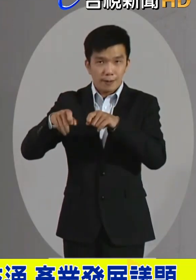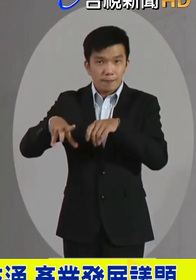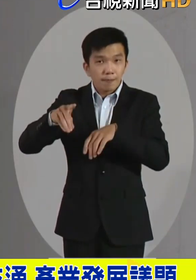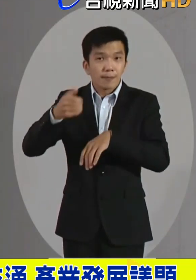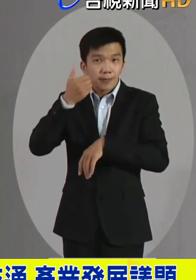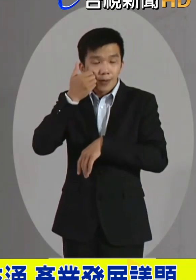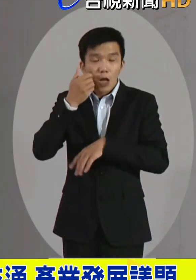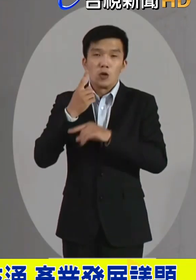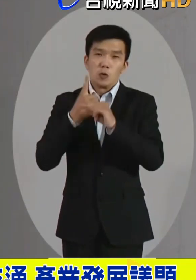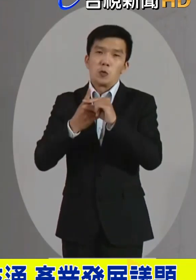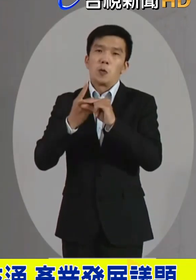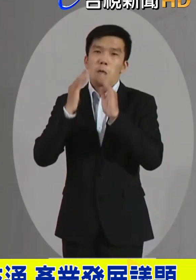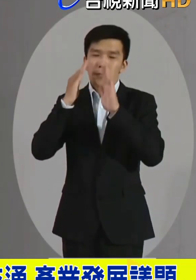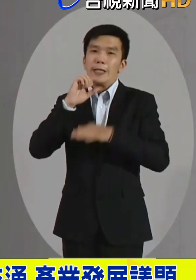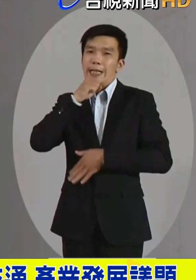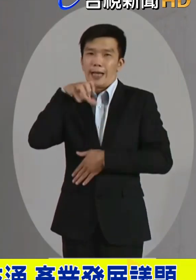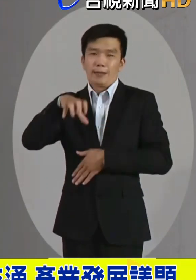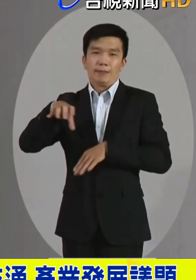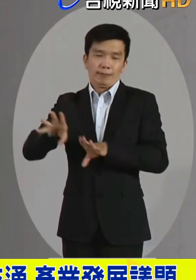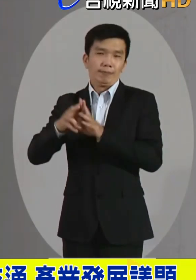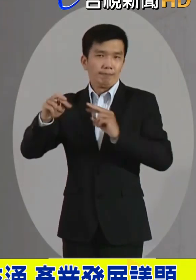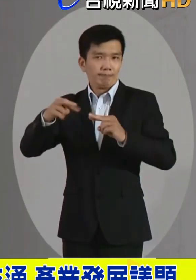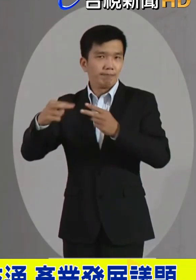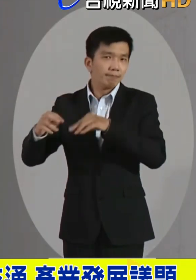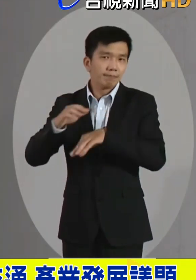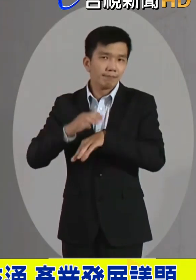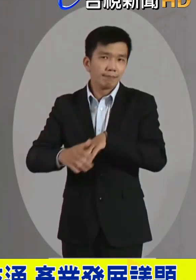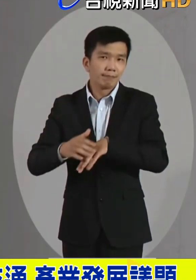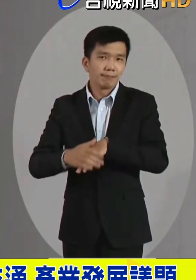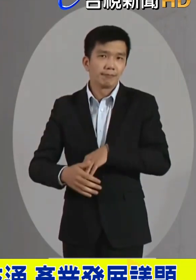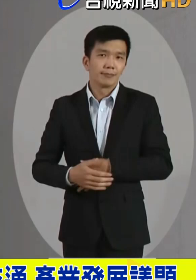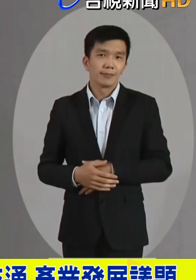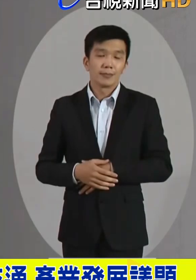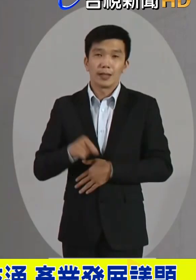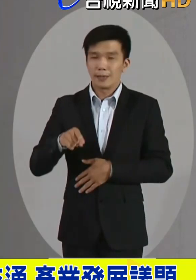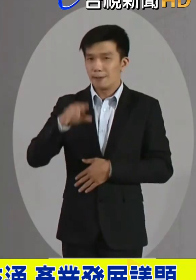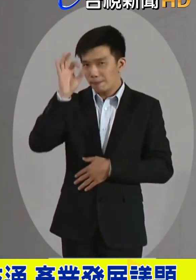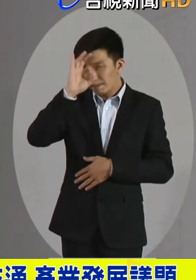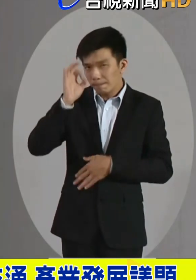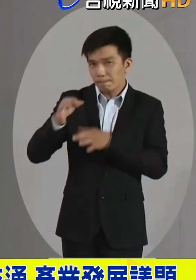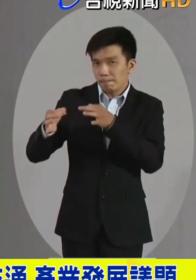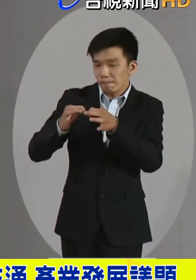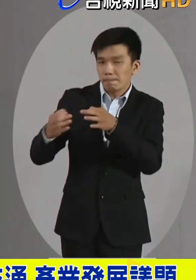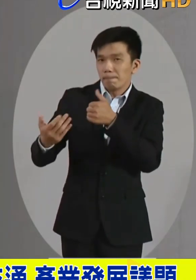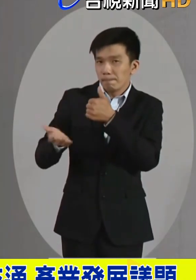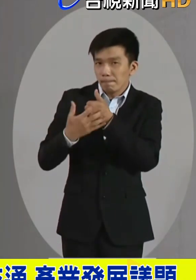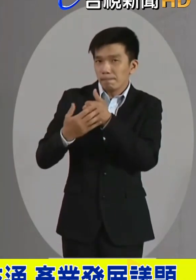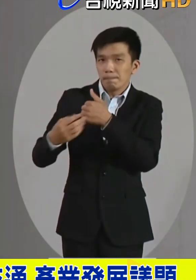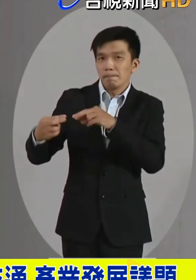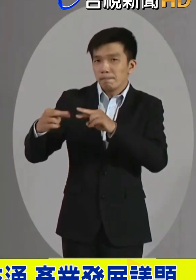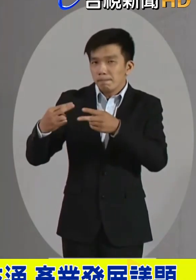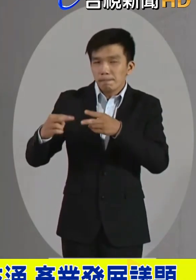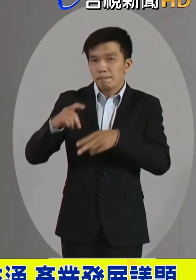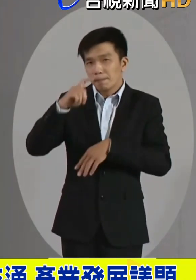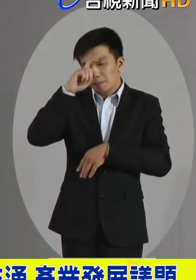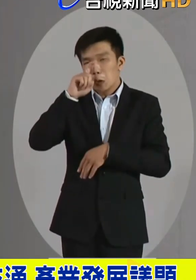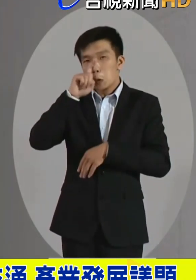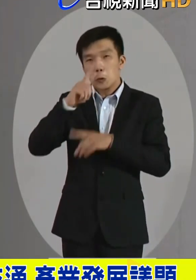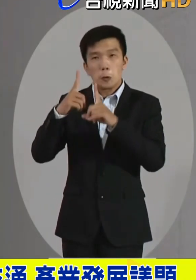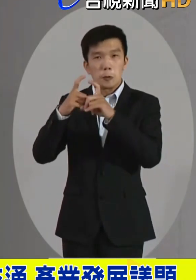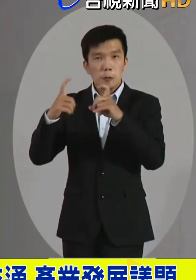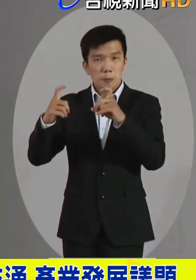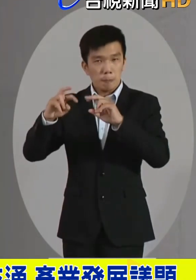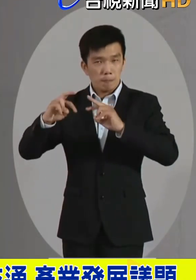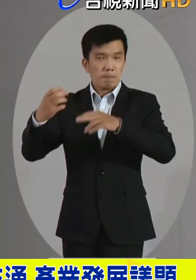那中正台这一边我们会重新跟我们的改造，让中正台成为旧城再起的起